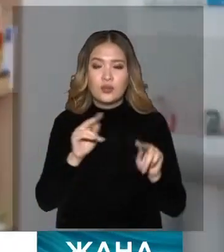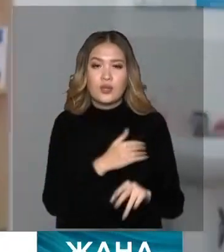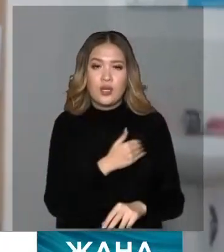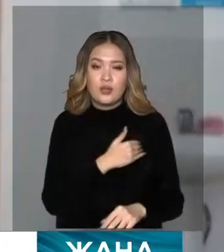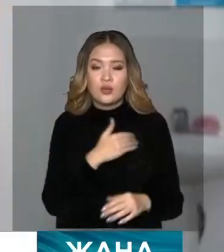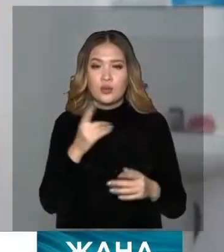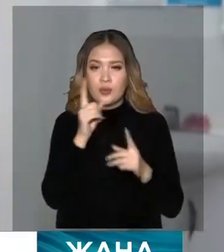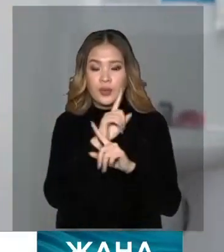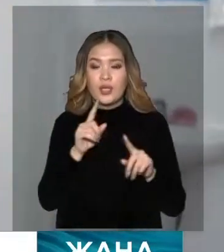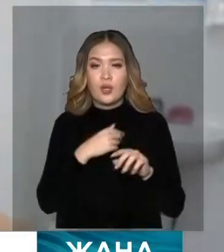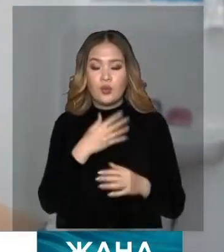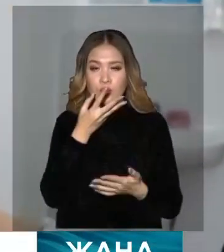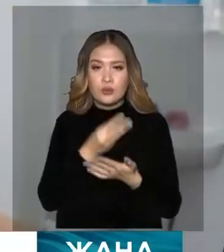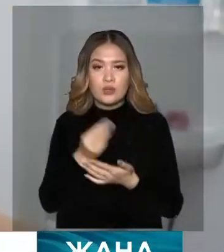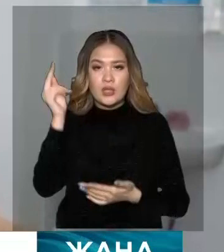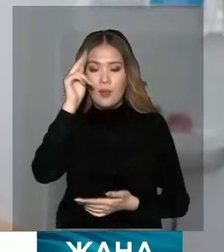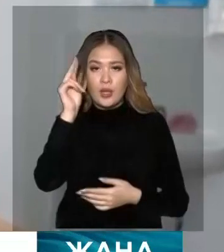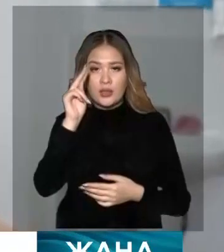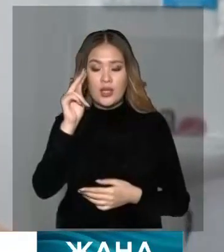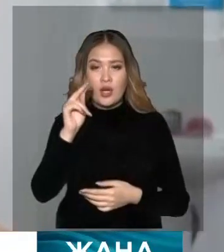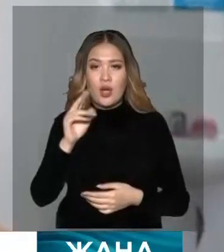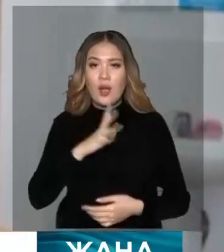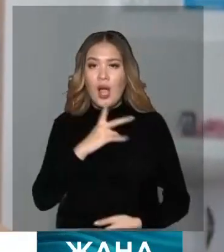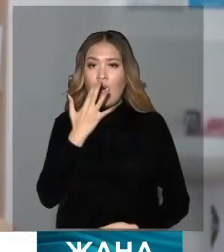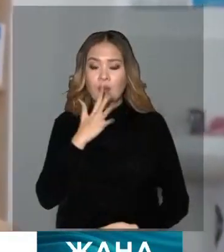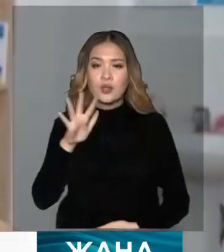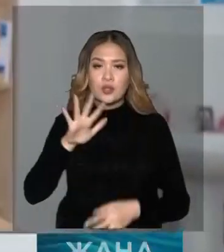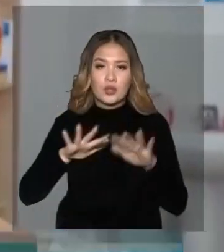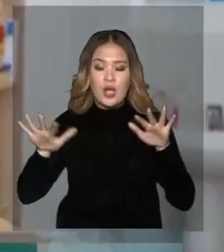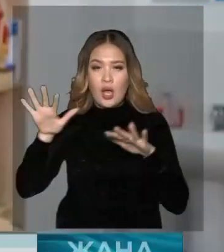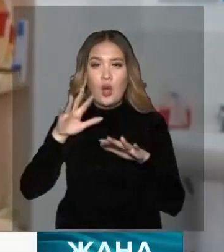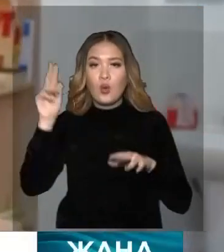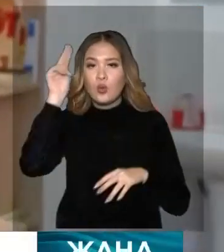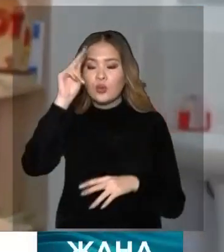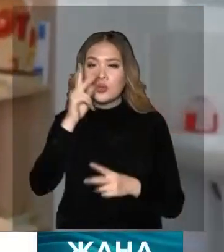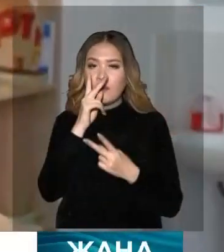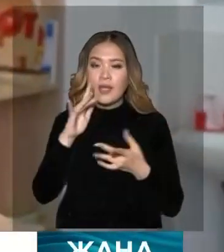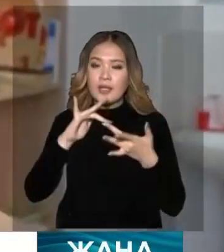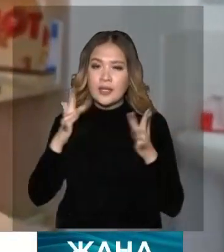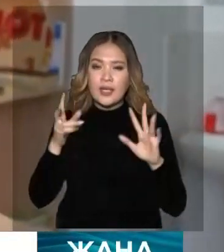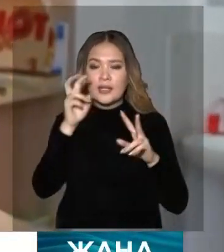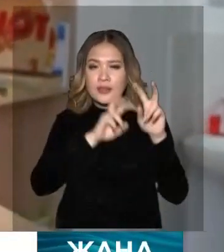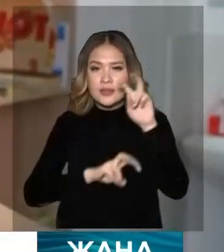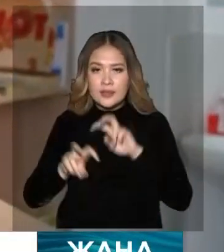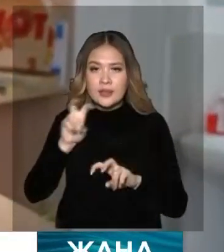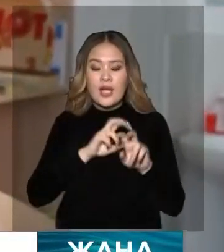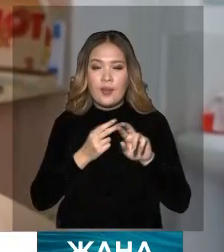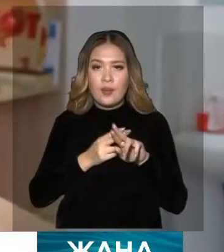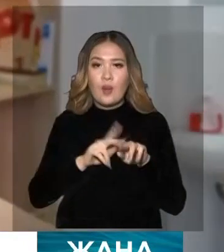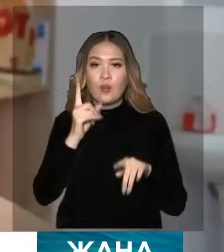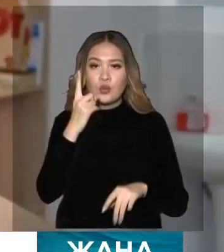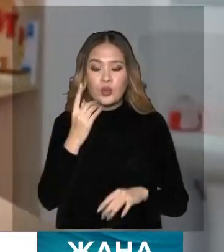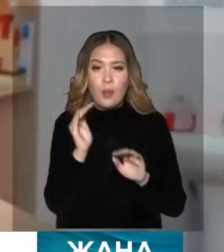Сондықтан мен өзімнің сабақтарымды көбіне шетелден методика ретінде аламын, ғаламтордан қарап, ізденіп деген сияқты. Өткені